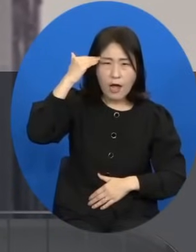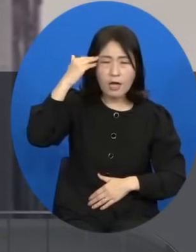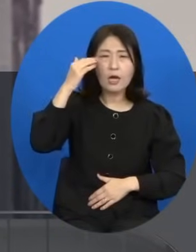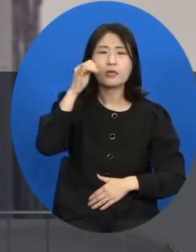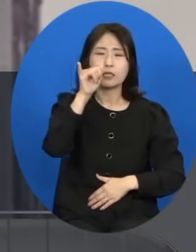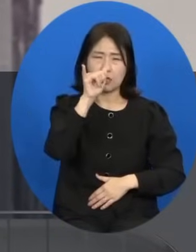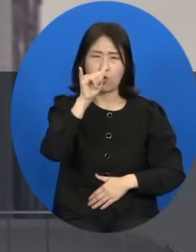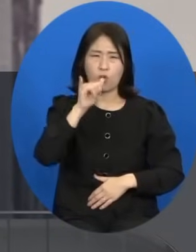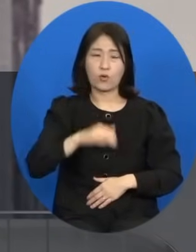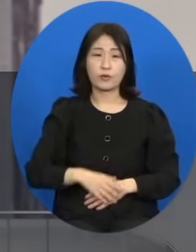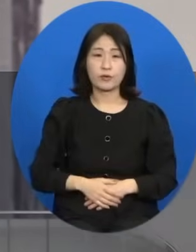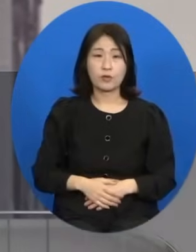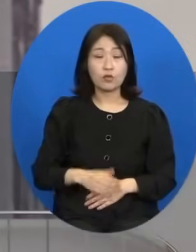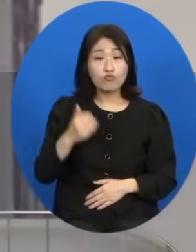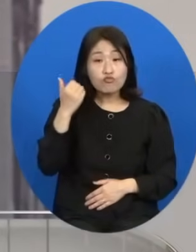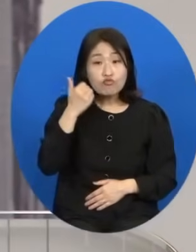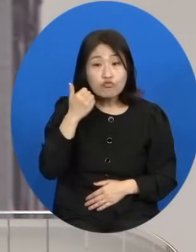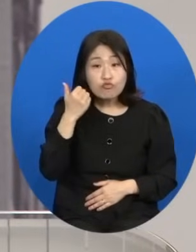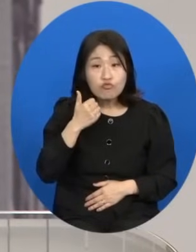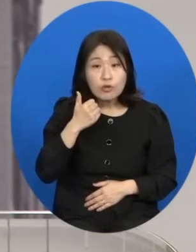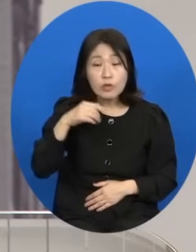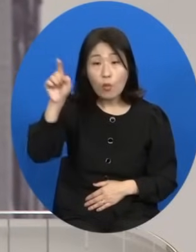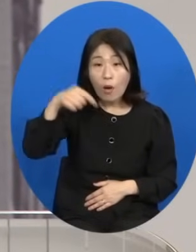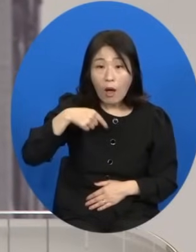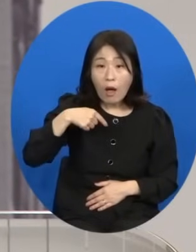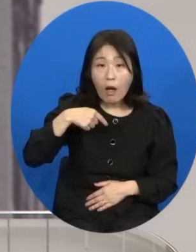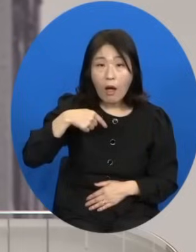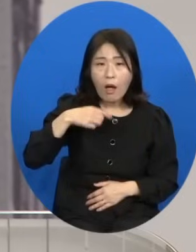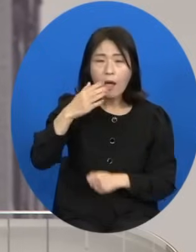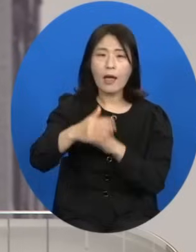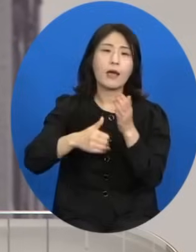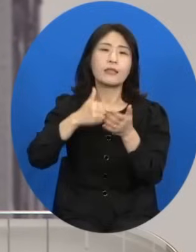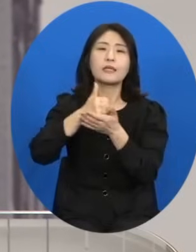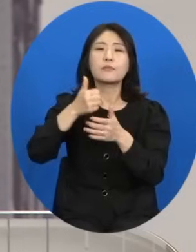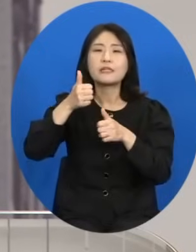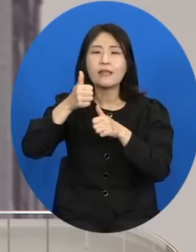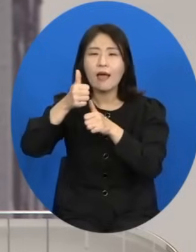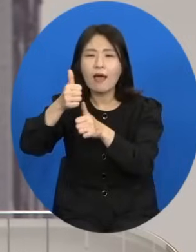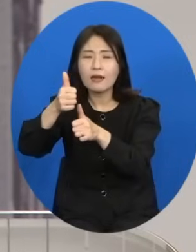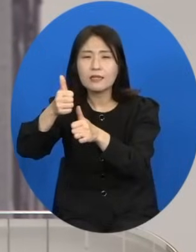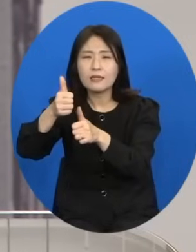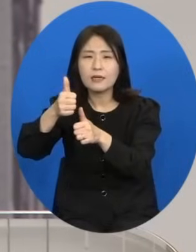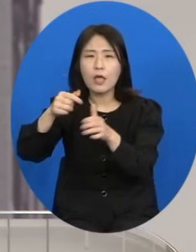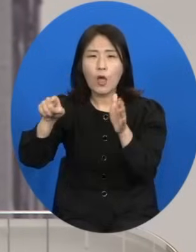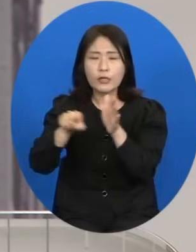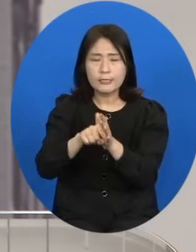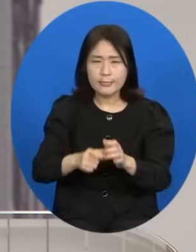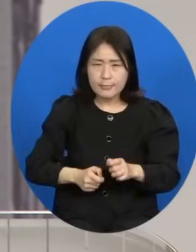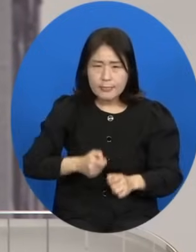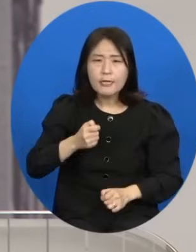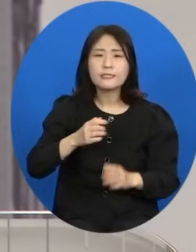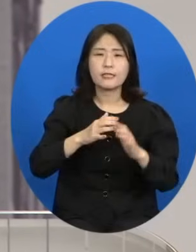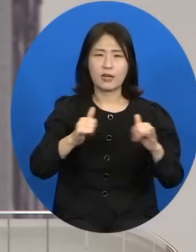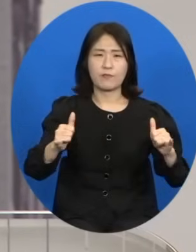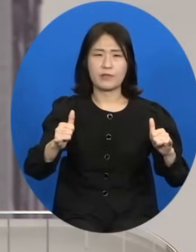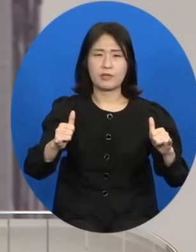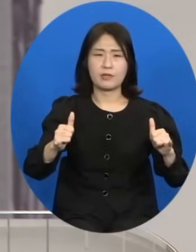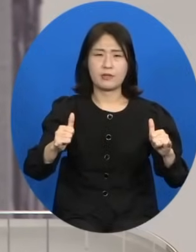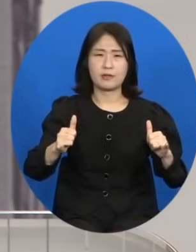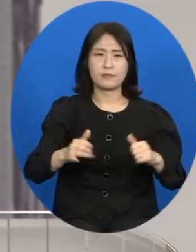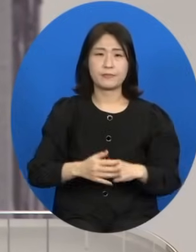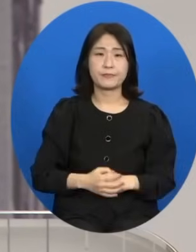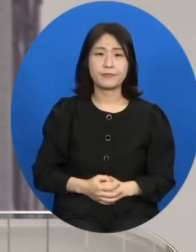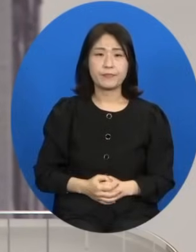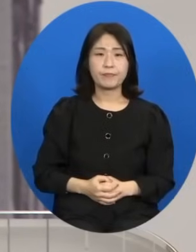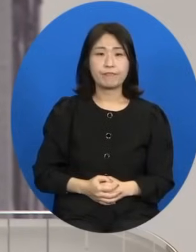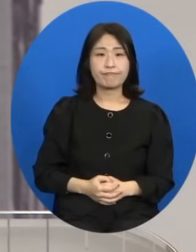온다는 겁니다 누구에게 하나님을 신실하게 따르고자 하면 이런 시험들이 몰려옵니다 이런